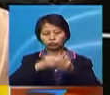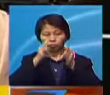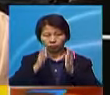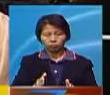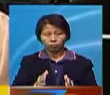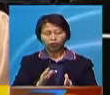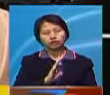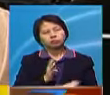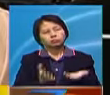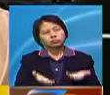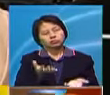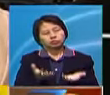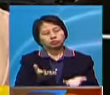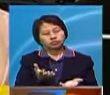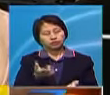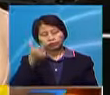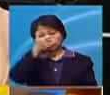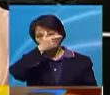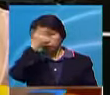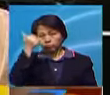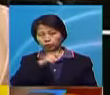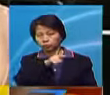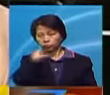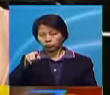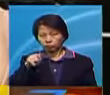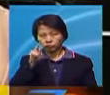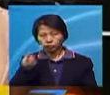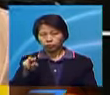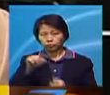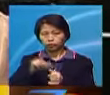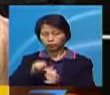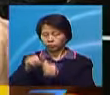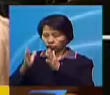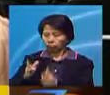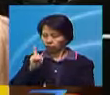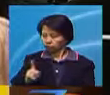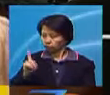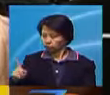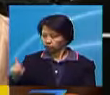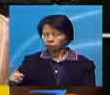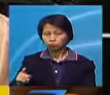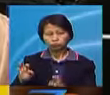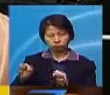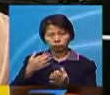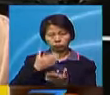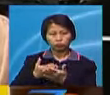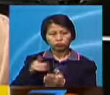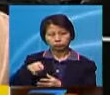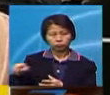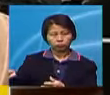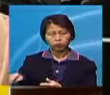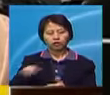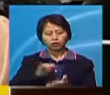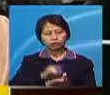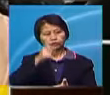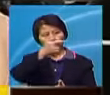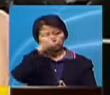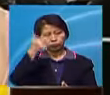So maybe because of we have to see everybody's well-being, so that's why